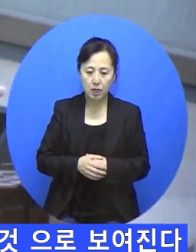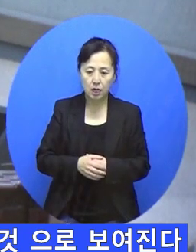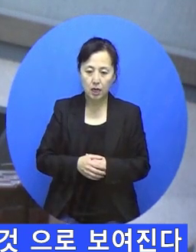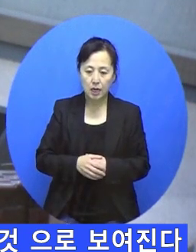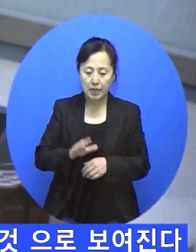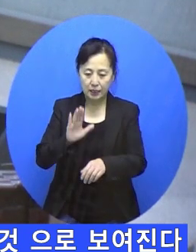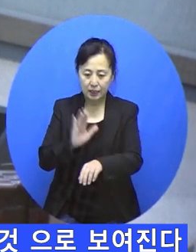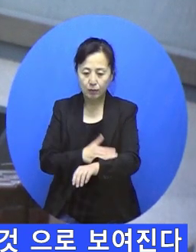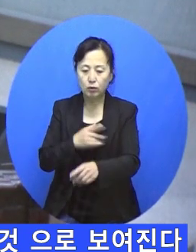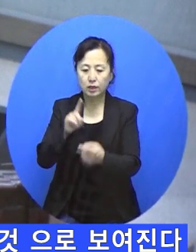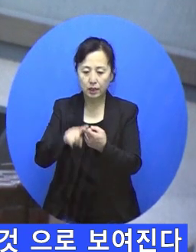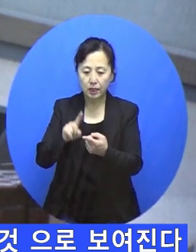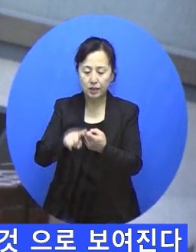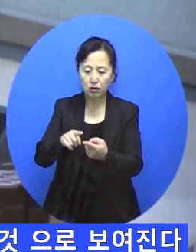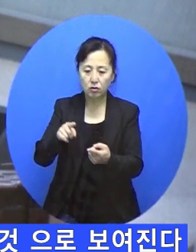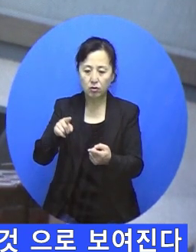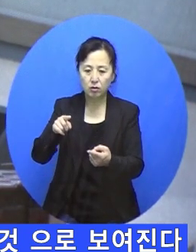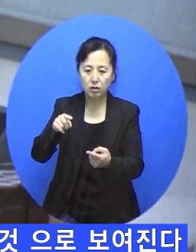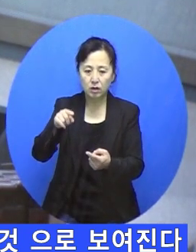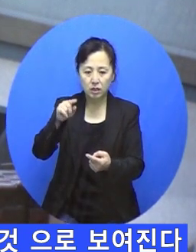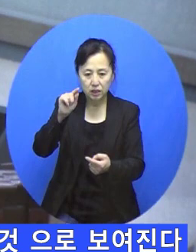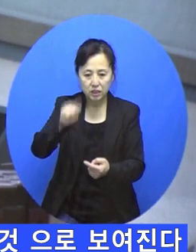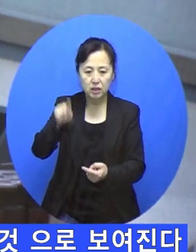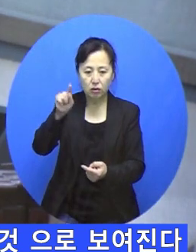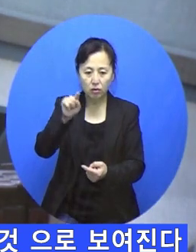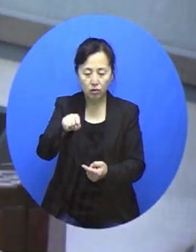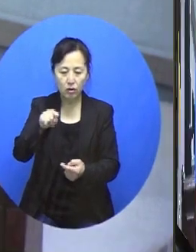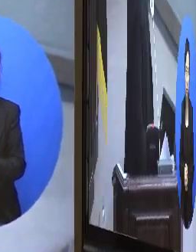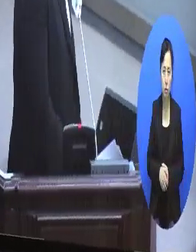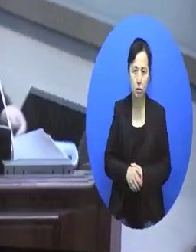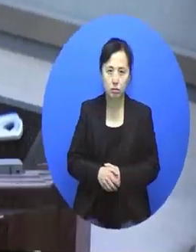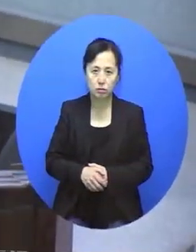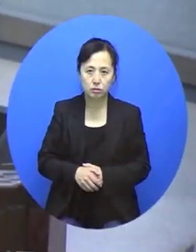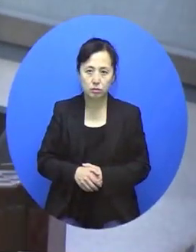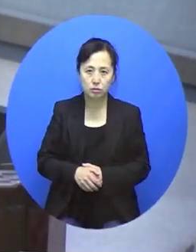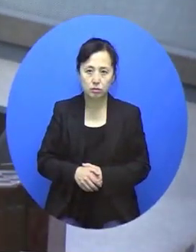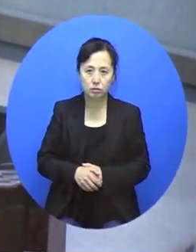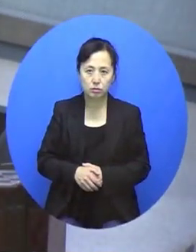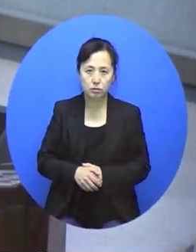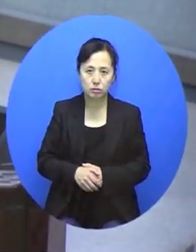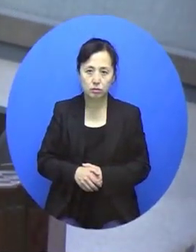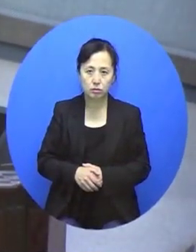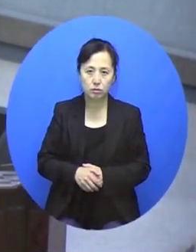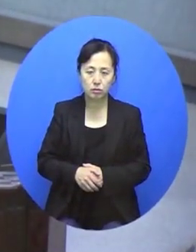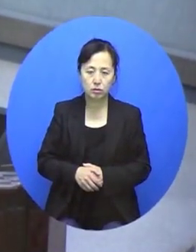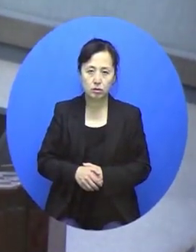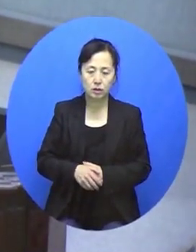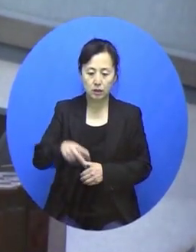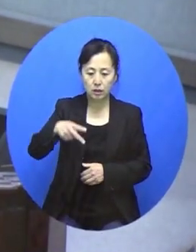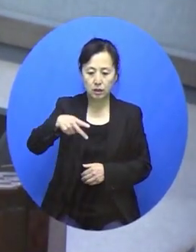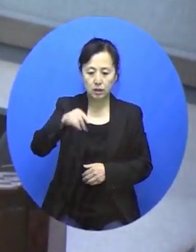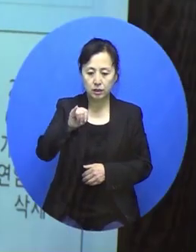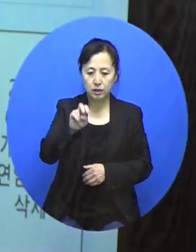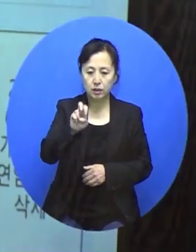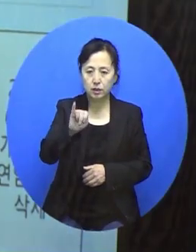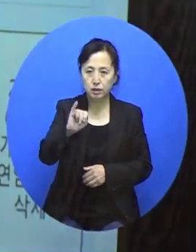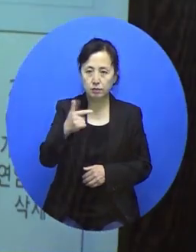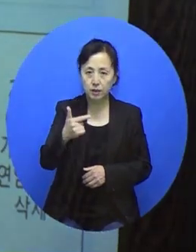그냥 가겠다라는 것처럼 들려서 조금은 불편한 감이 있습니다. 시민협의체 관련해서도 효과가 있다고